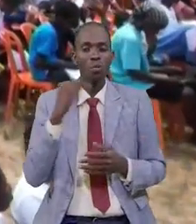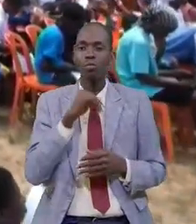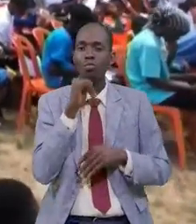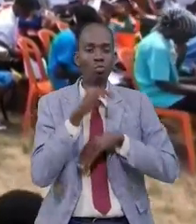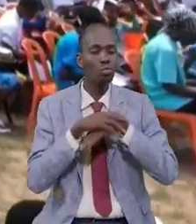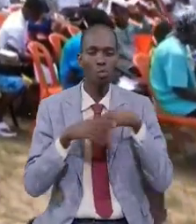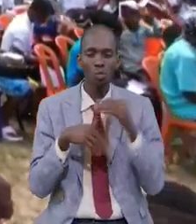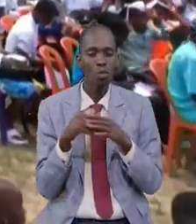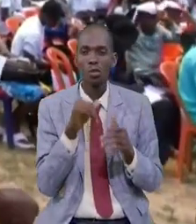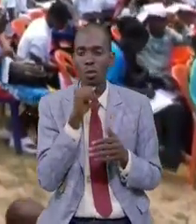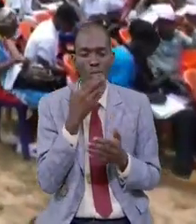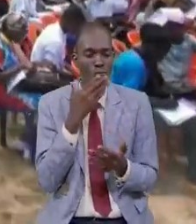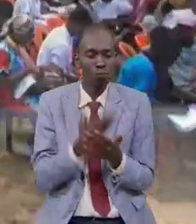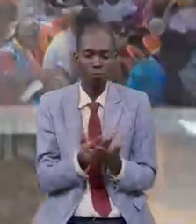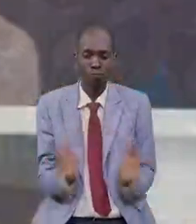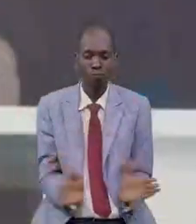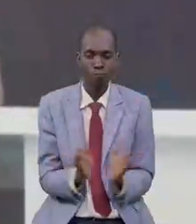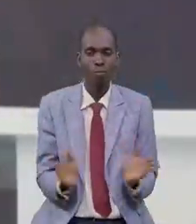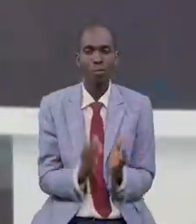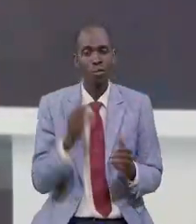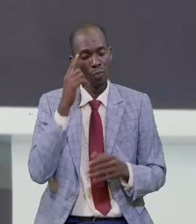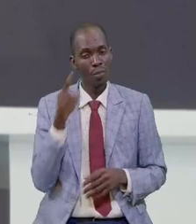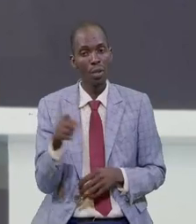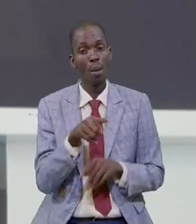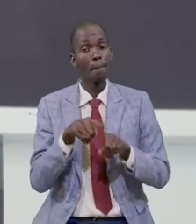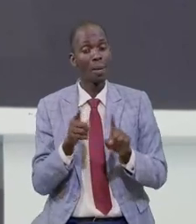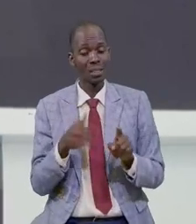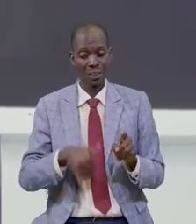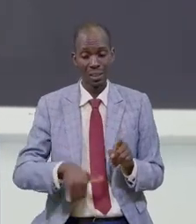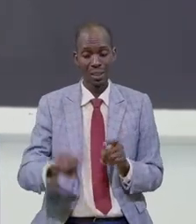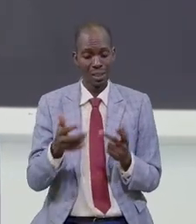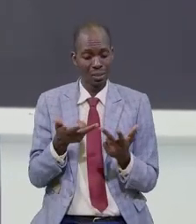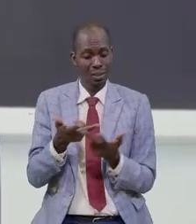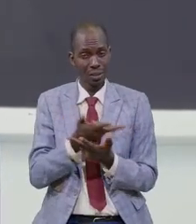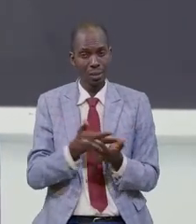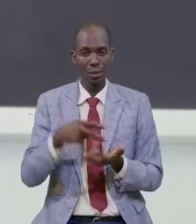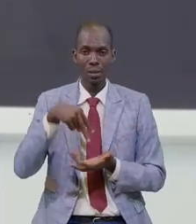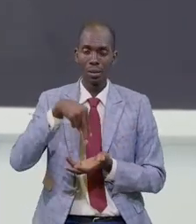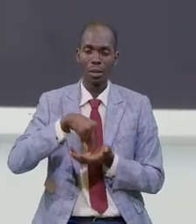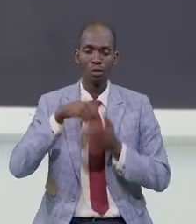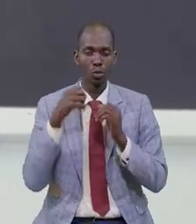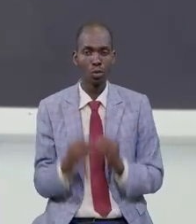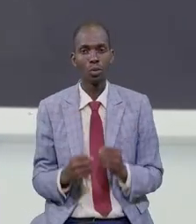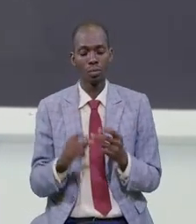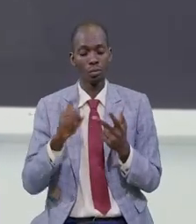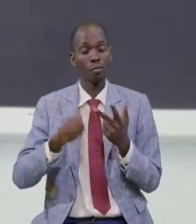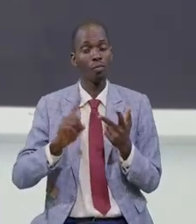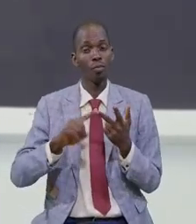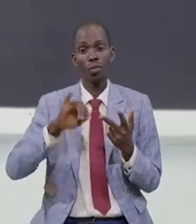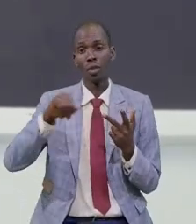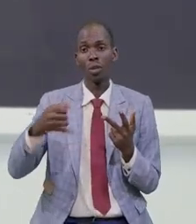pas un environnement vraiment propice pour tenir mais cependant ils ont pu tenir premièrement